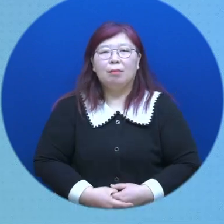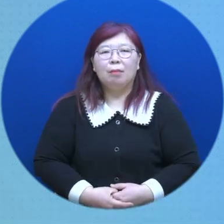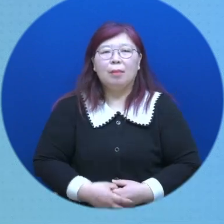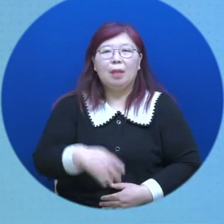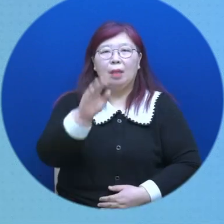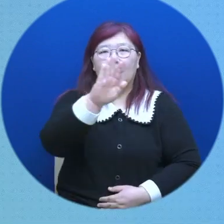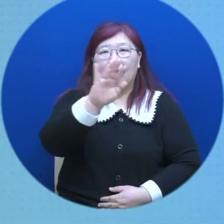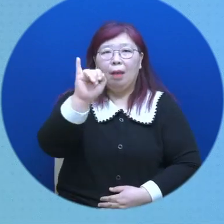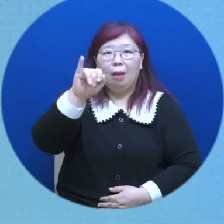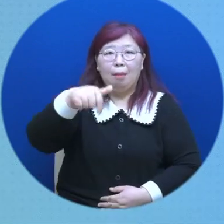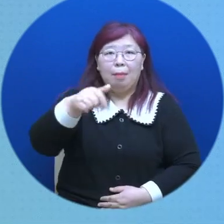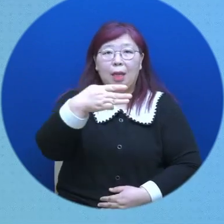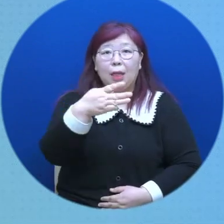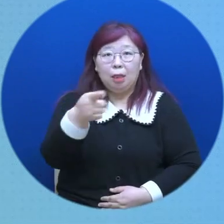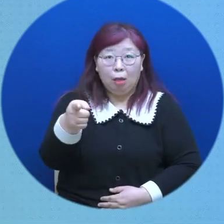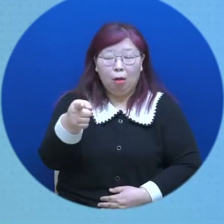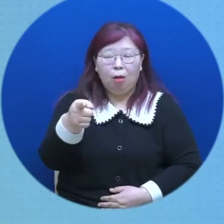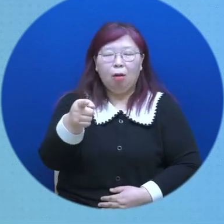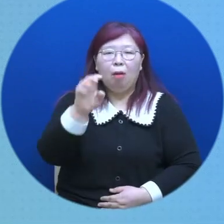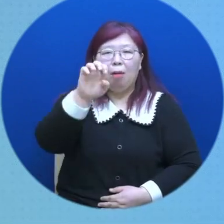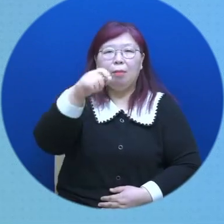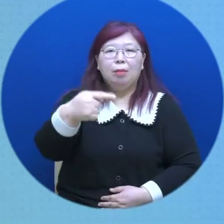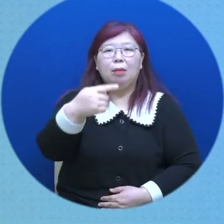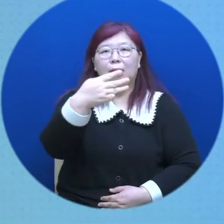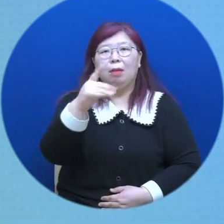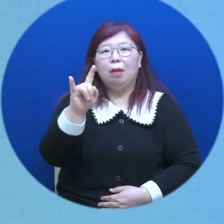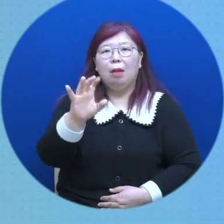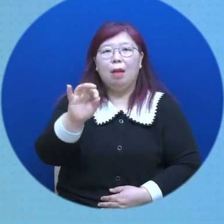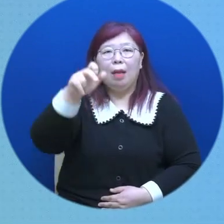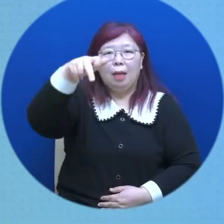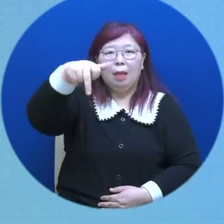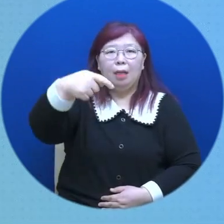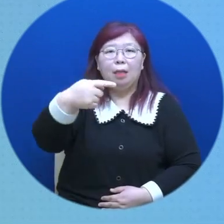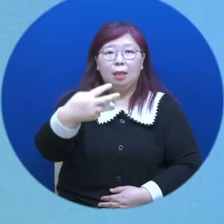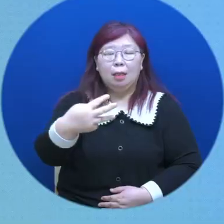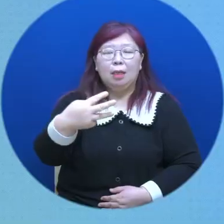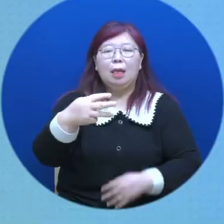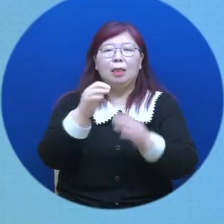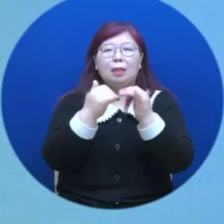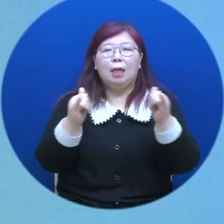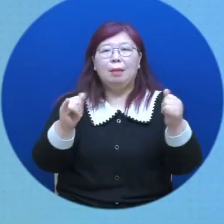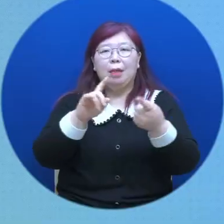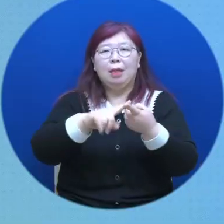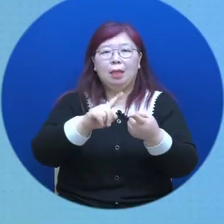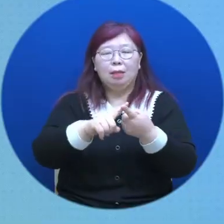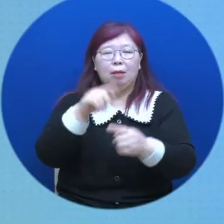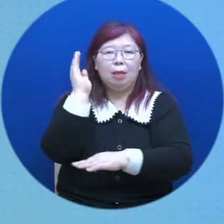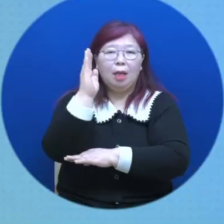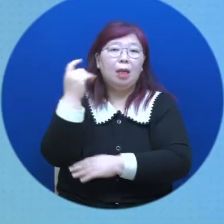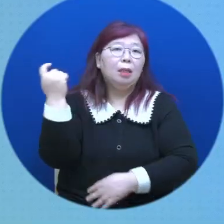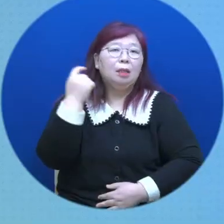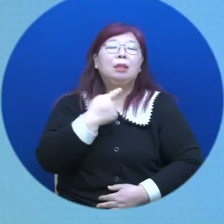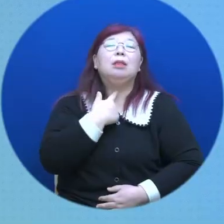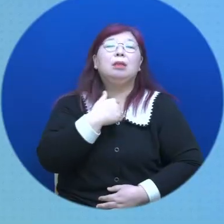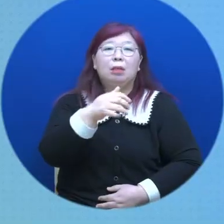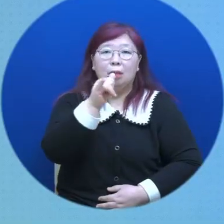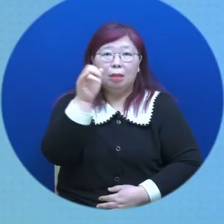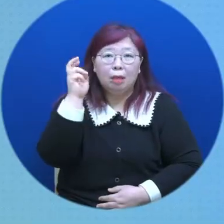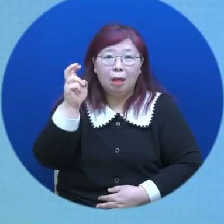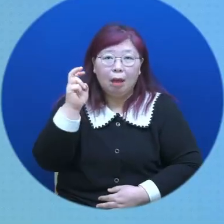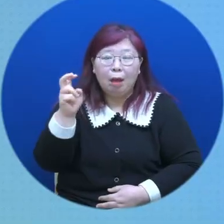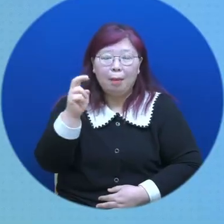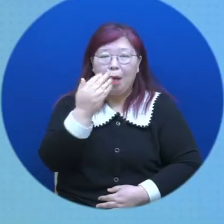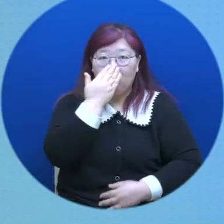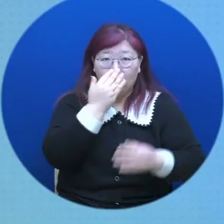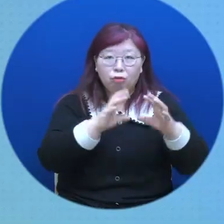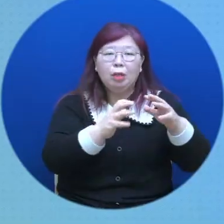빅터 프랭클에 대한 이야기를 많이 들어서 많은 분들이 알고 있다 생각합니다.